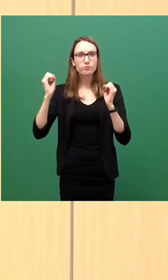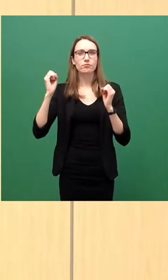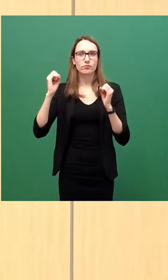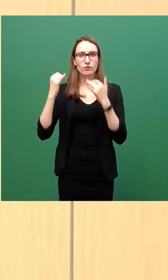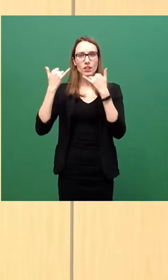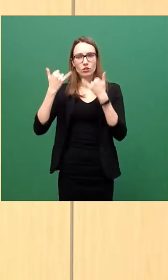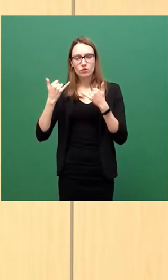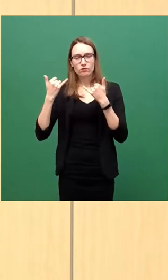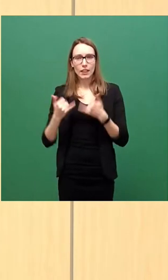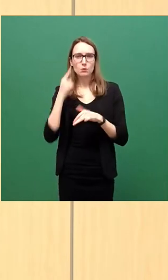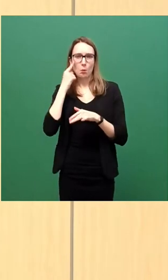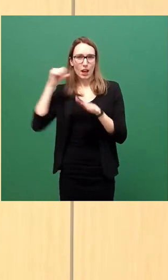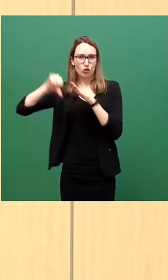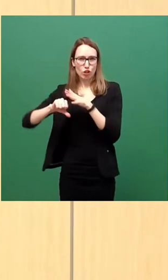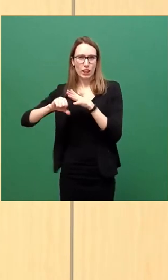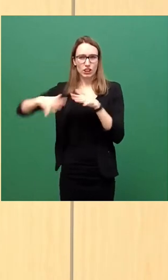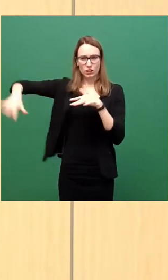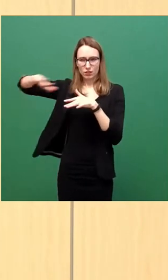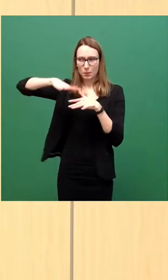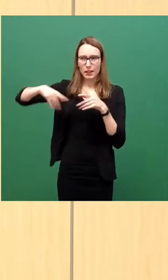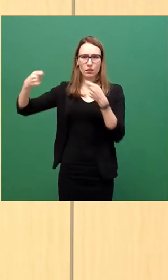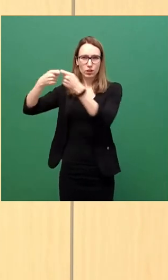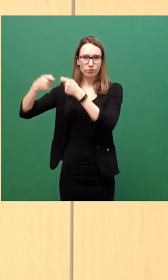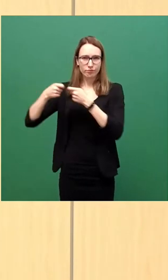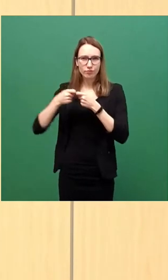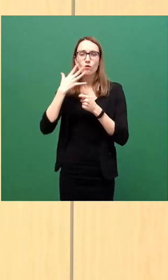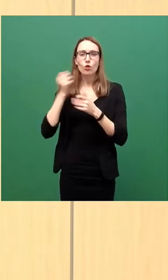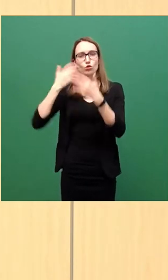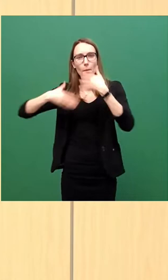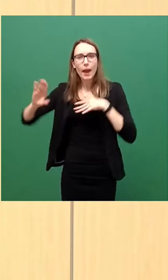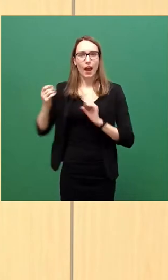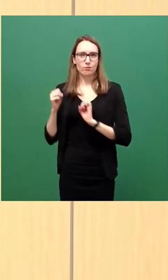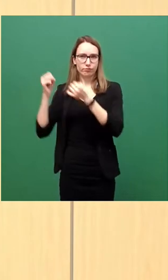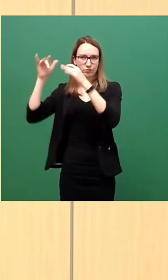Gebiete anschließen. Wir wollen an diesen sehr attraktiven